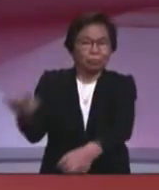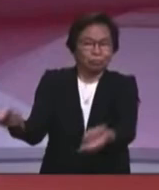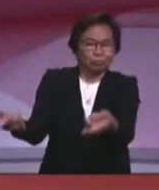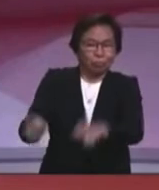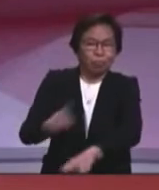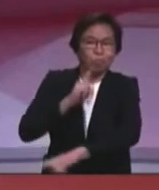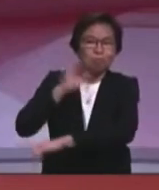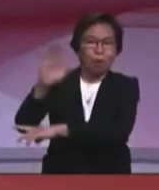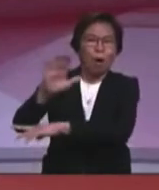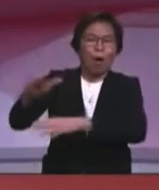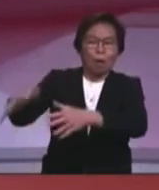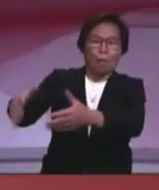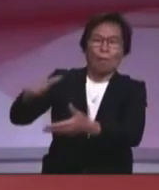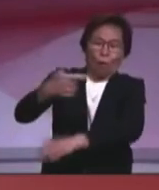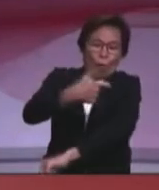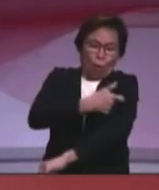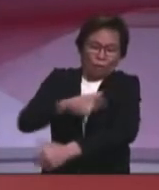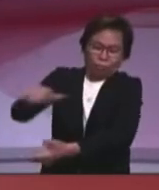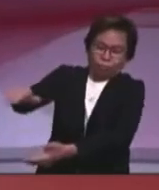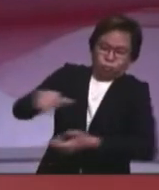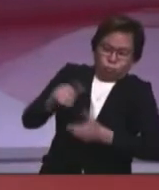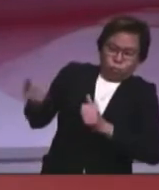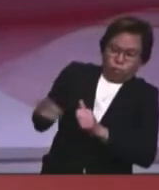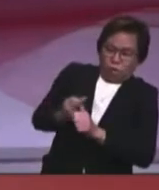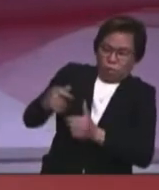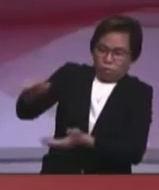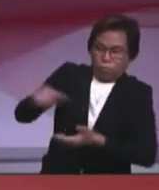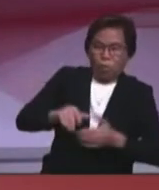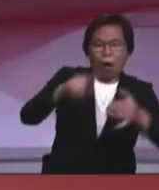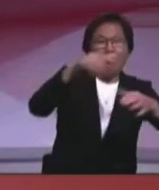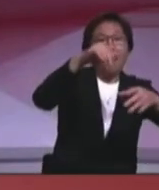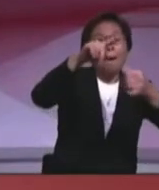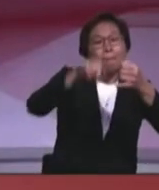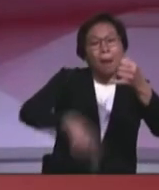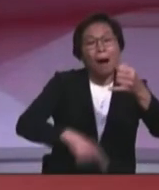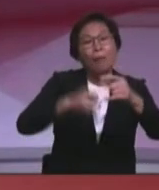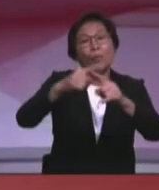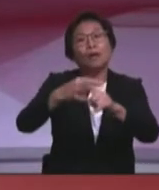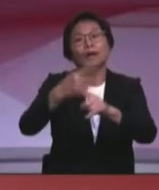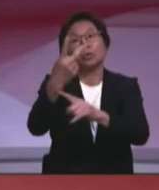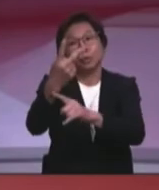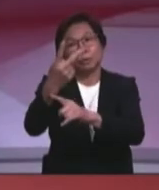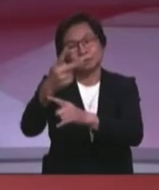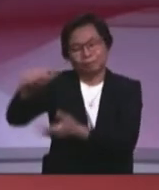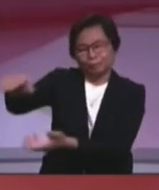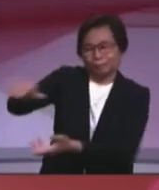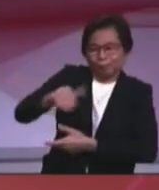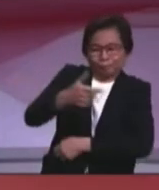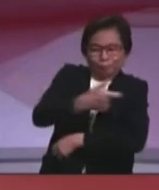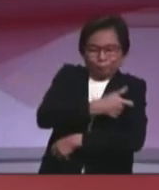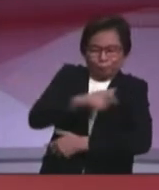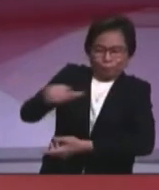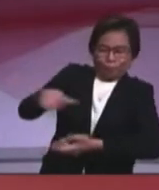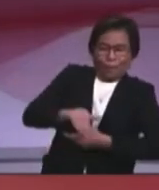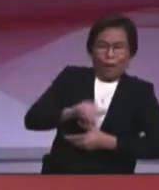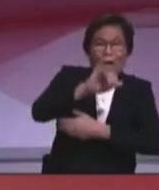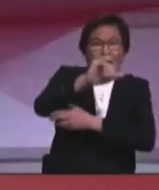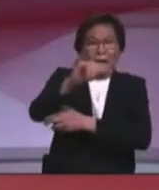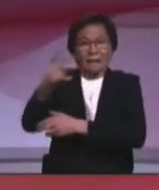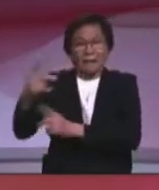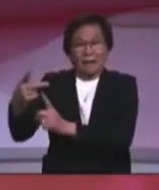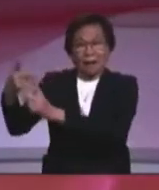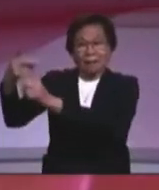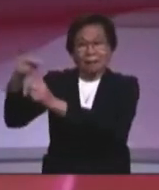menerima bakalan Baekhyun yang pertama pada Penghujung bulan Februari nanti lalu dia akan kuasa khas